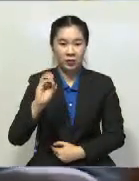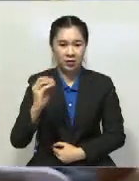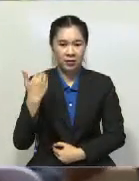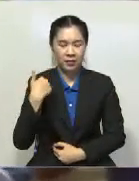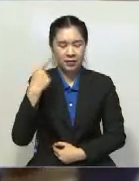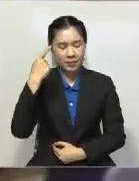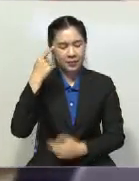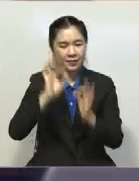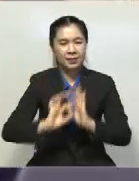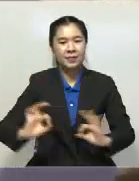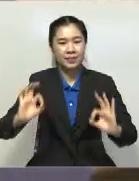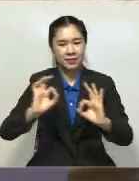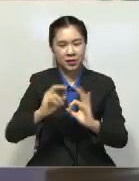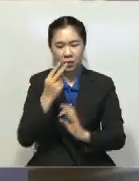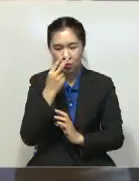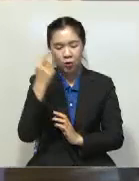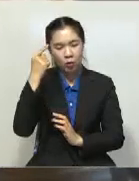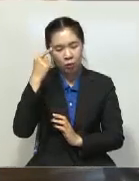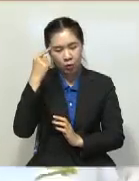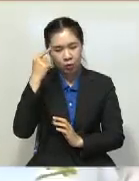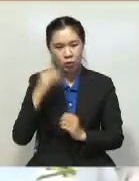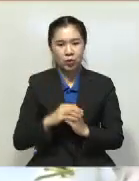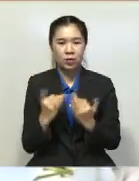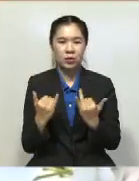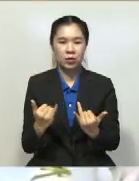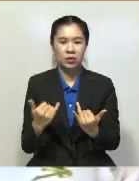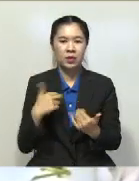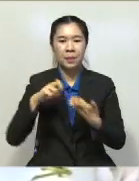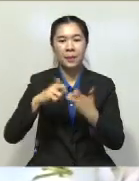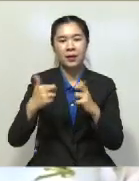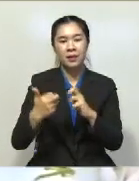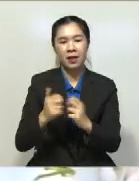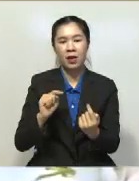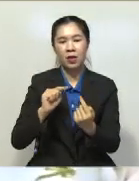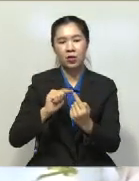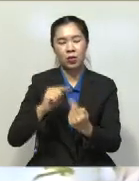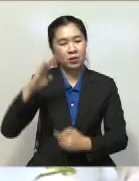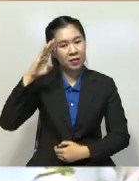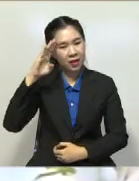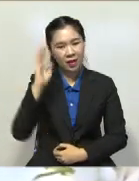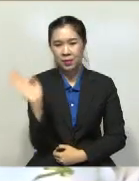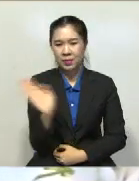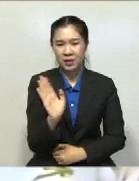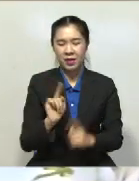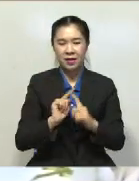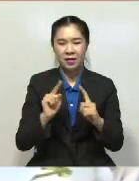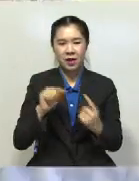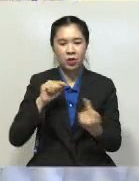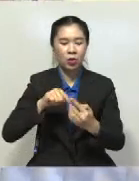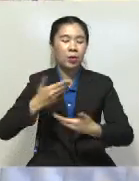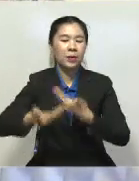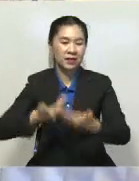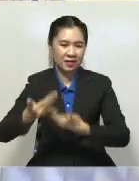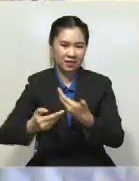ต้องรู้เขารู้เราเพราะสงครามที่เกิดขึ้นในขณะนี้ไม่ใช่สงครามทางการทหารแต่เป็นสงครามทางการค้า